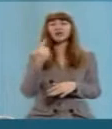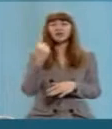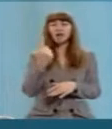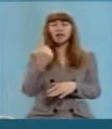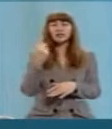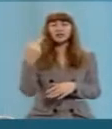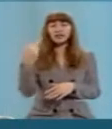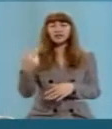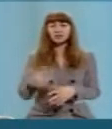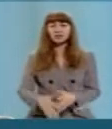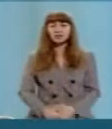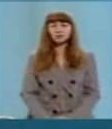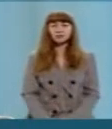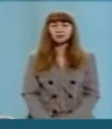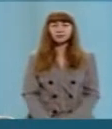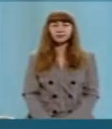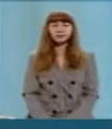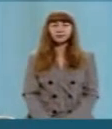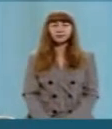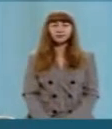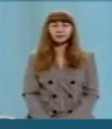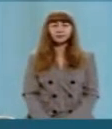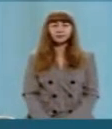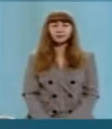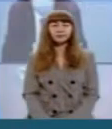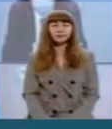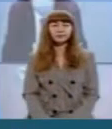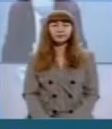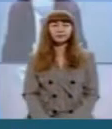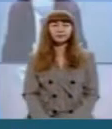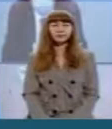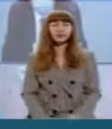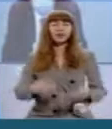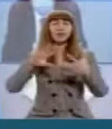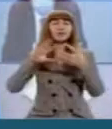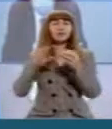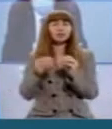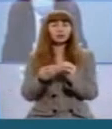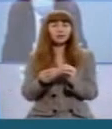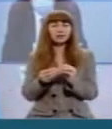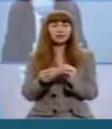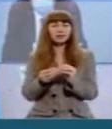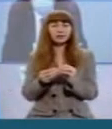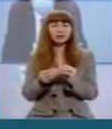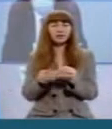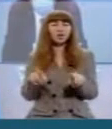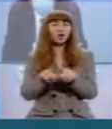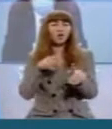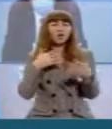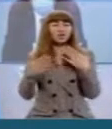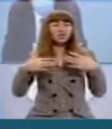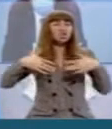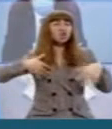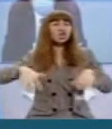күші, адамның көңіл күйі, оның құландаза айығып кетуіне жол ашады.